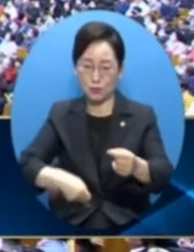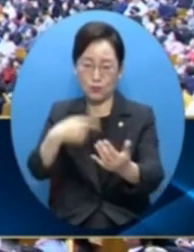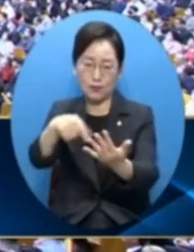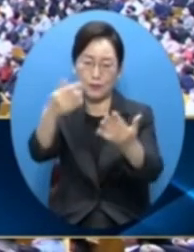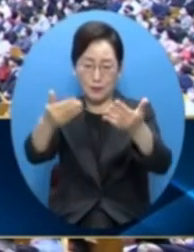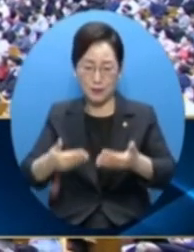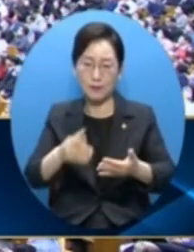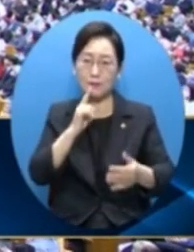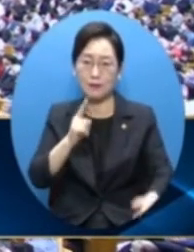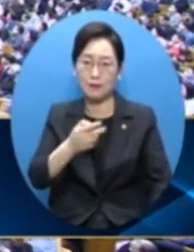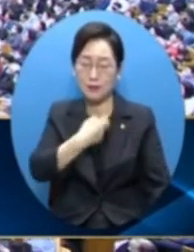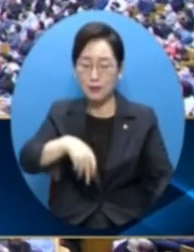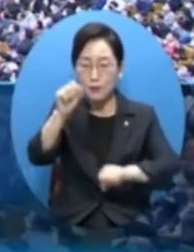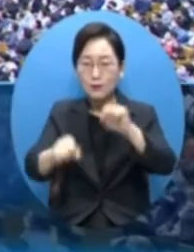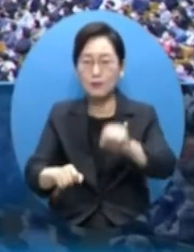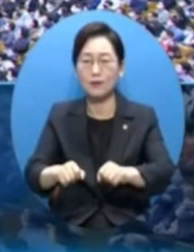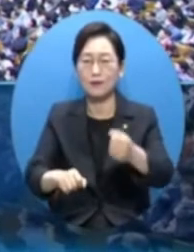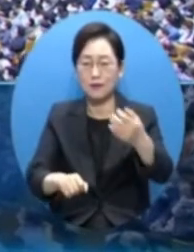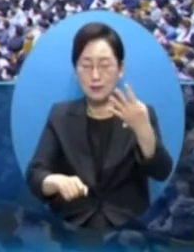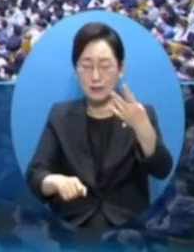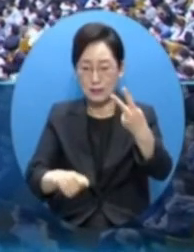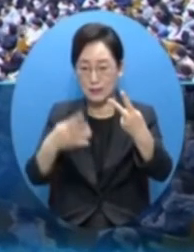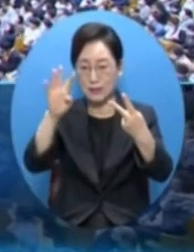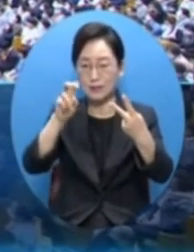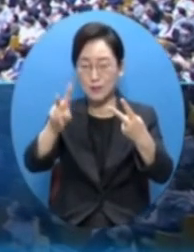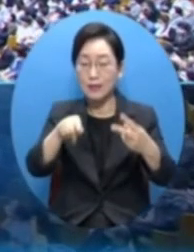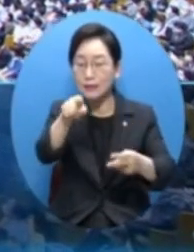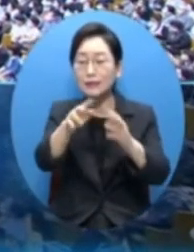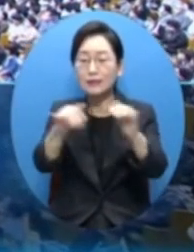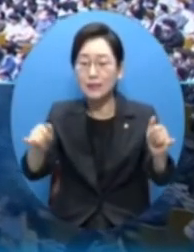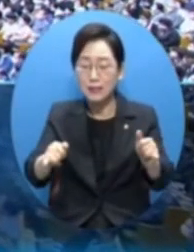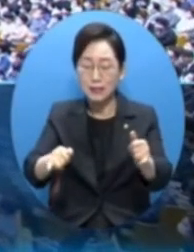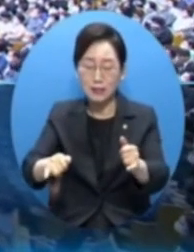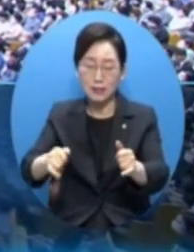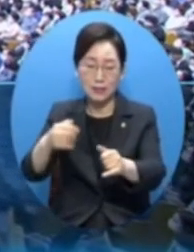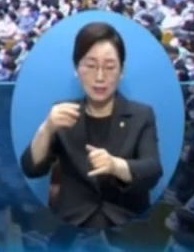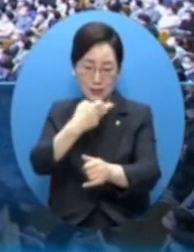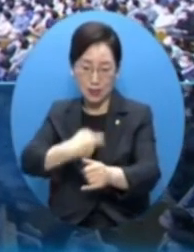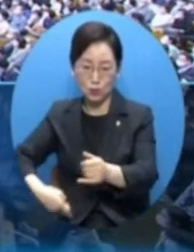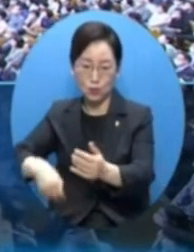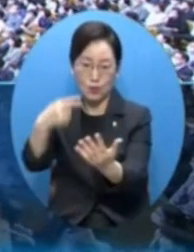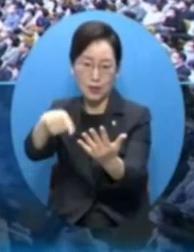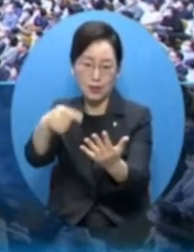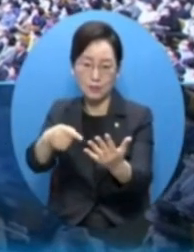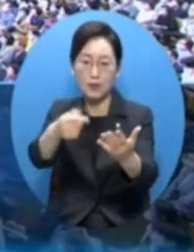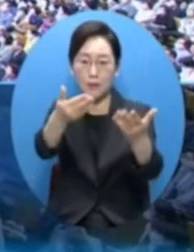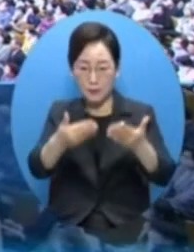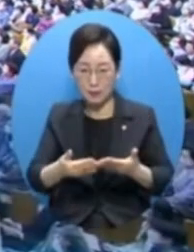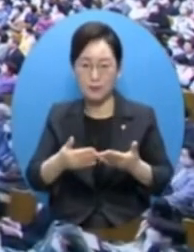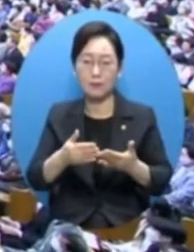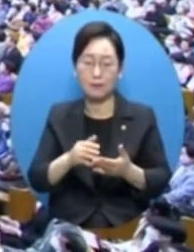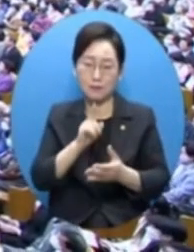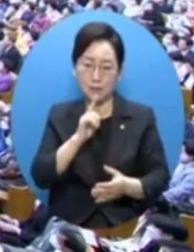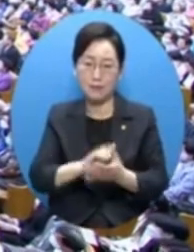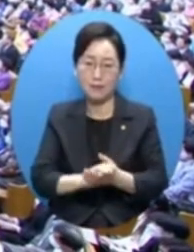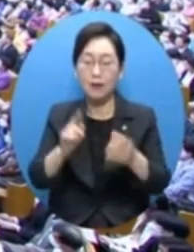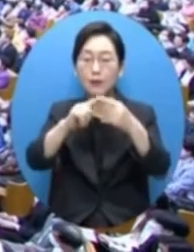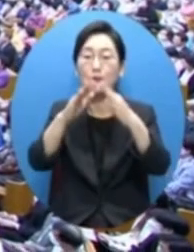말씀합니다. 사도행전 2장 42절에 그들이 사도의 가르침을 받아 말씀합니다. 교회